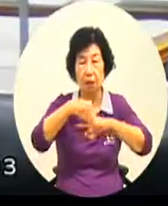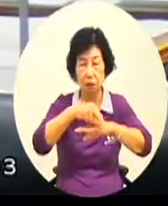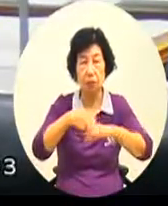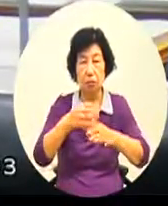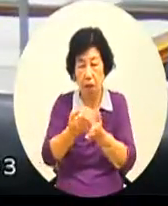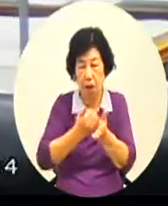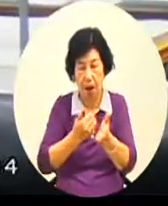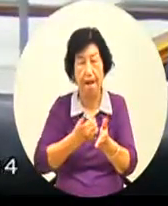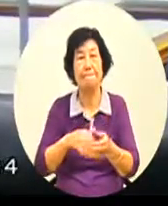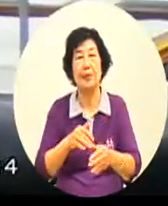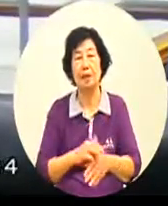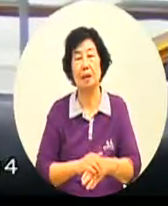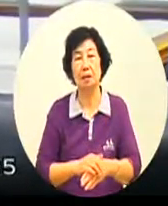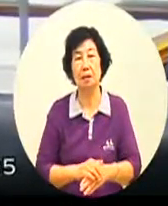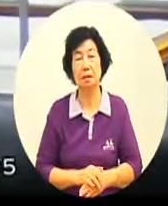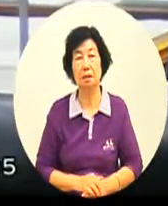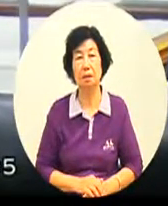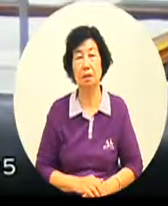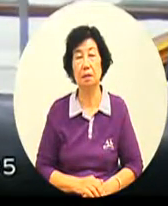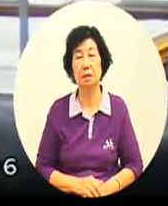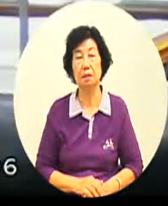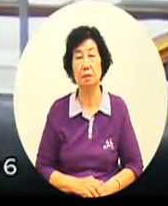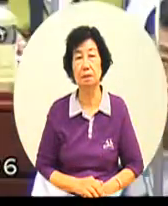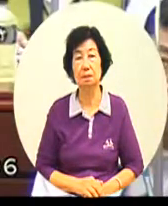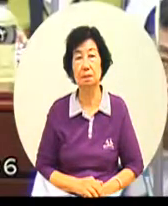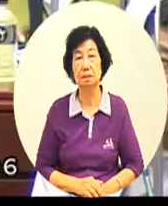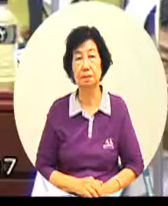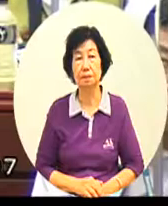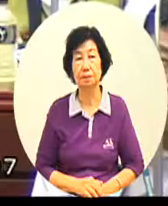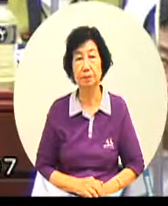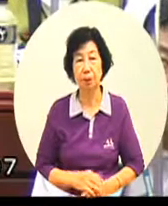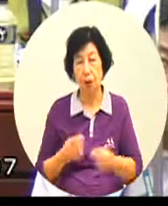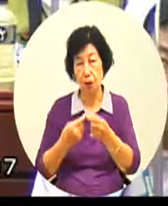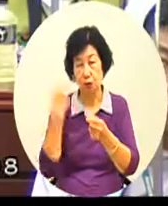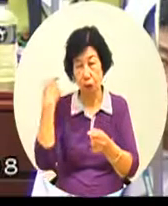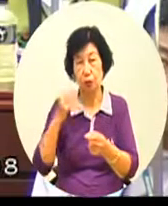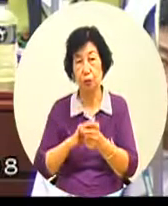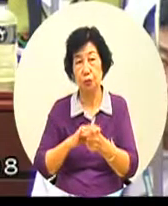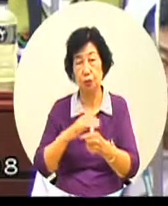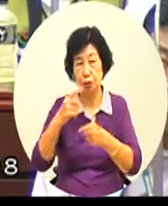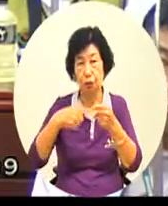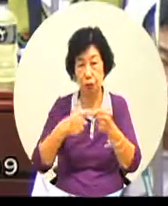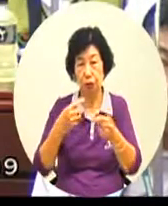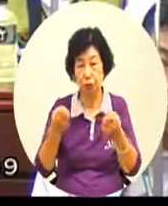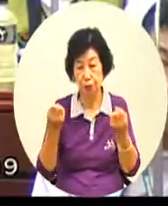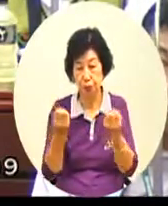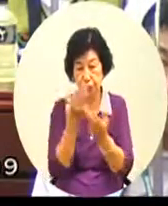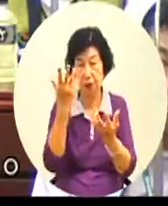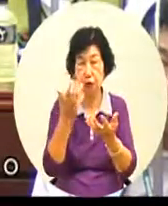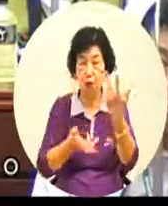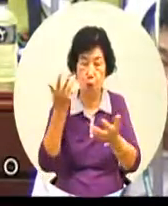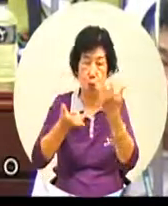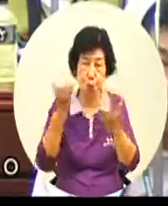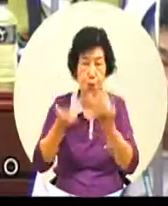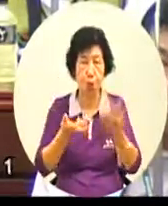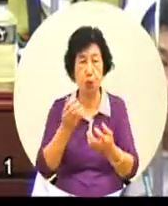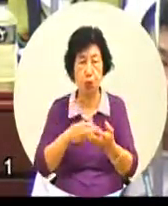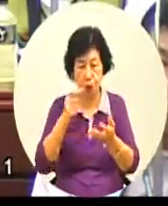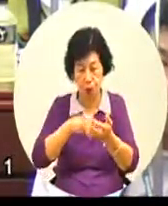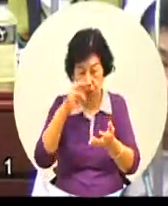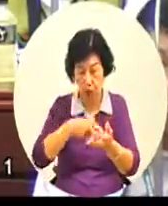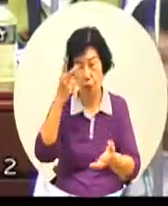都市计划之前。 我跟你报告，去年不到一年时间发生两次火灾，那我当然希望保障我原住民族